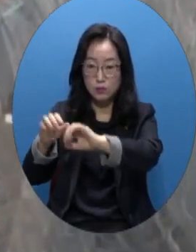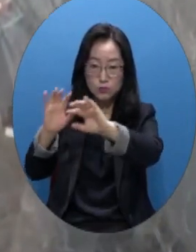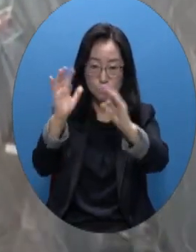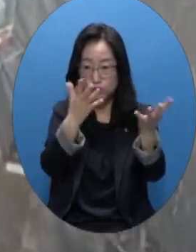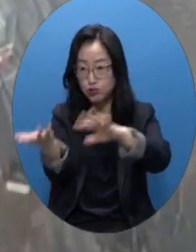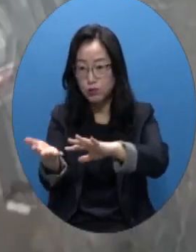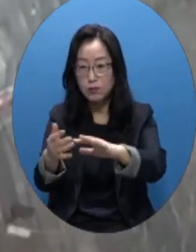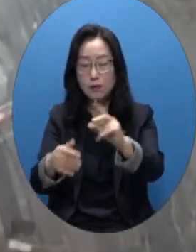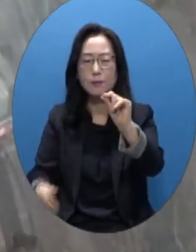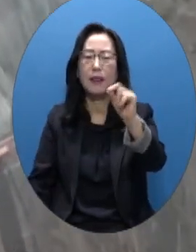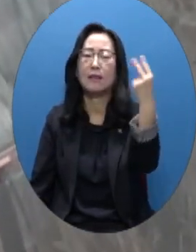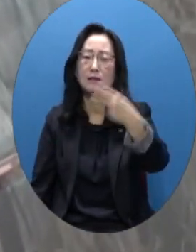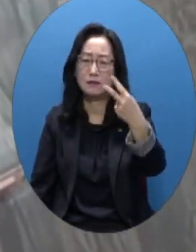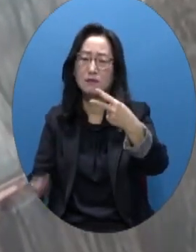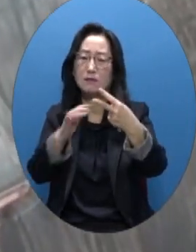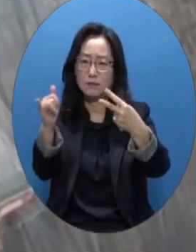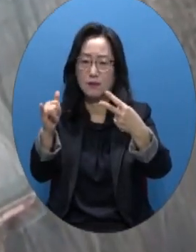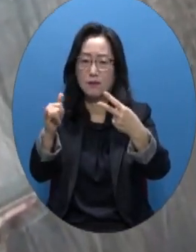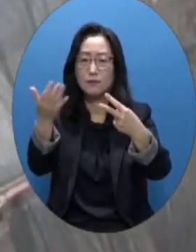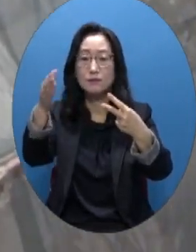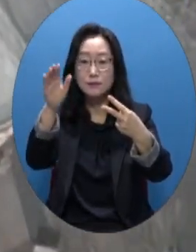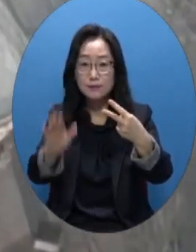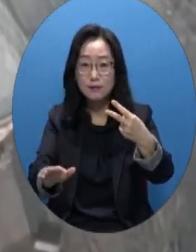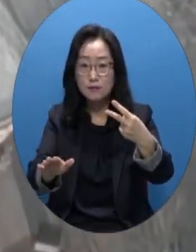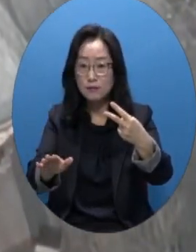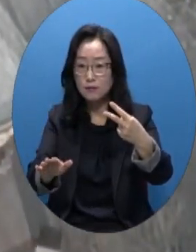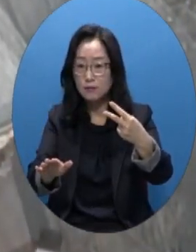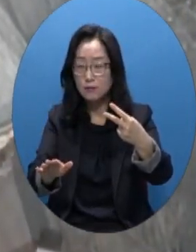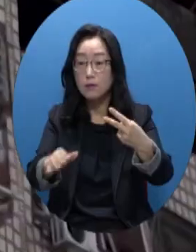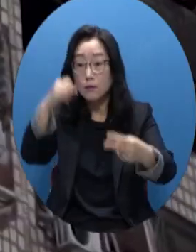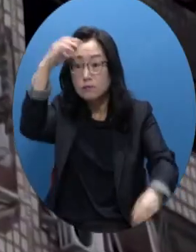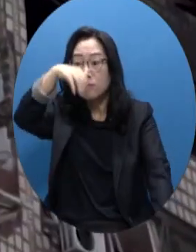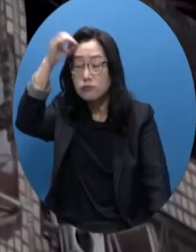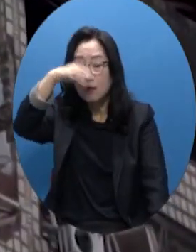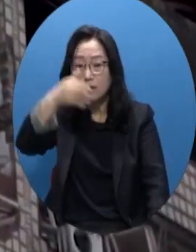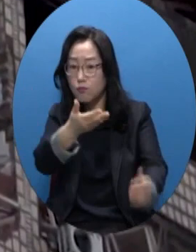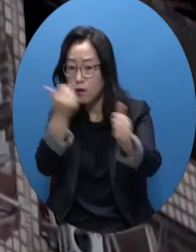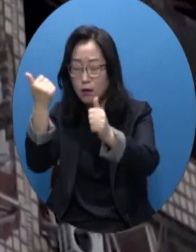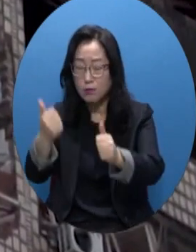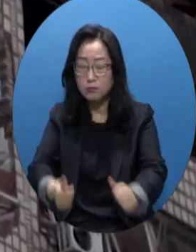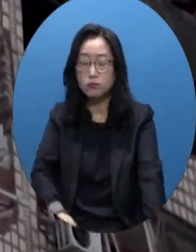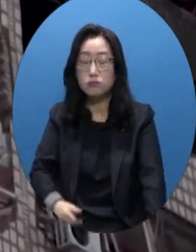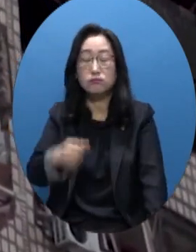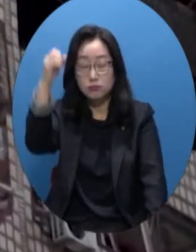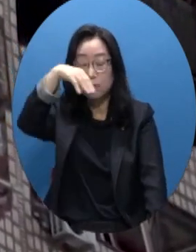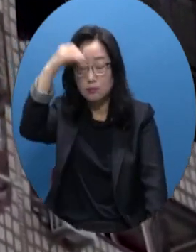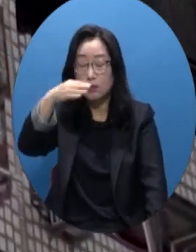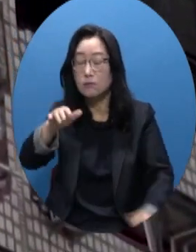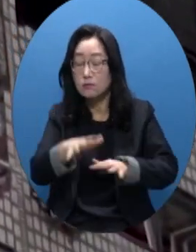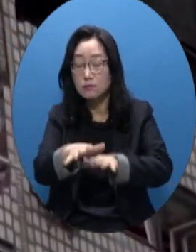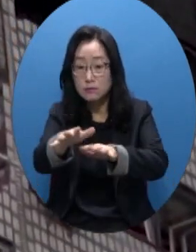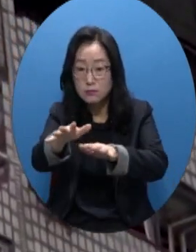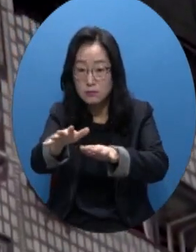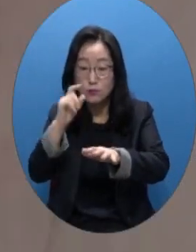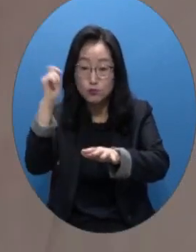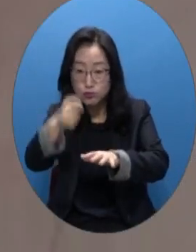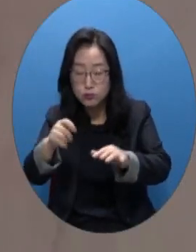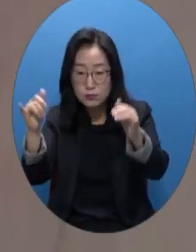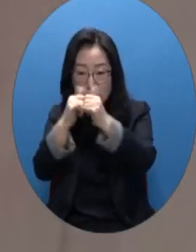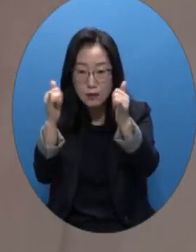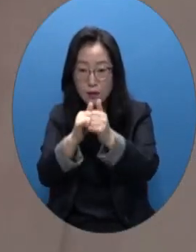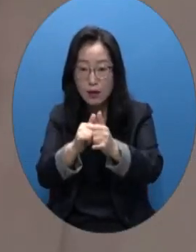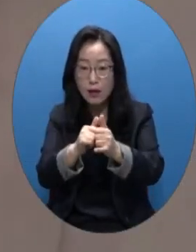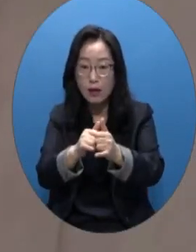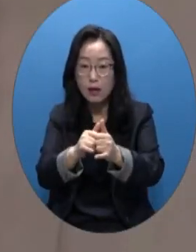이랍니다 그런데 어디로 갈지도 모르고 와 싸워 보니까 그러나 해라 라고 하는 그런 보도도